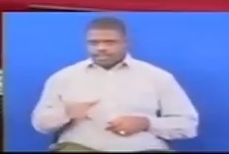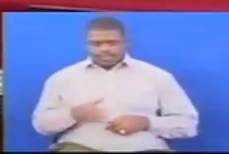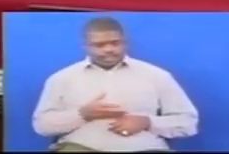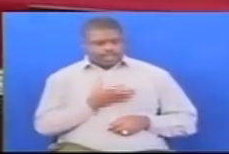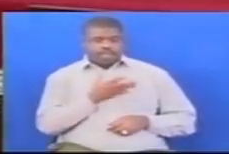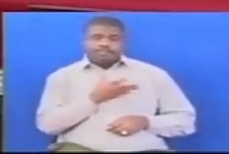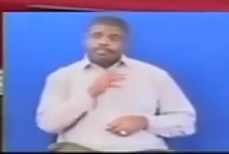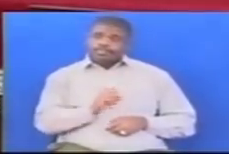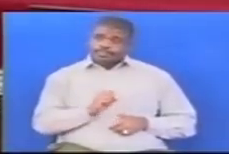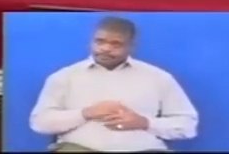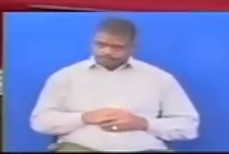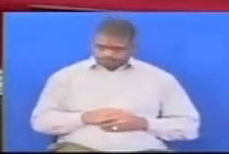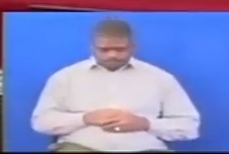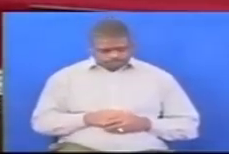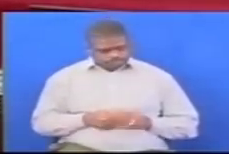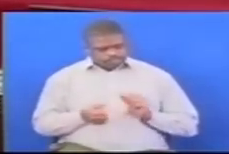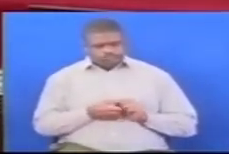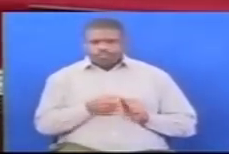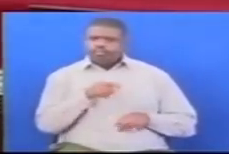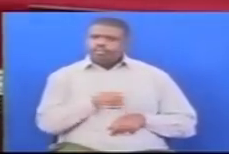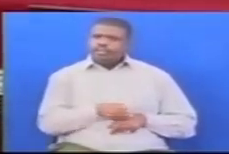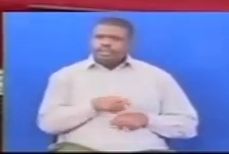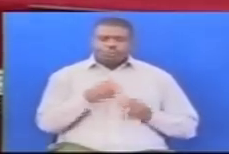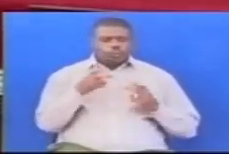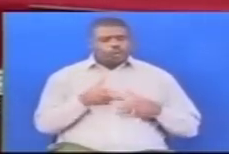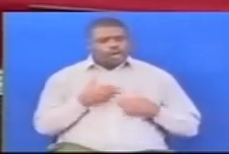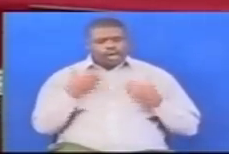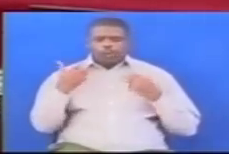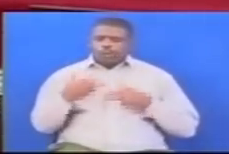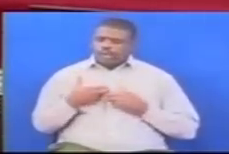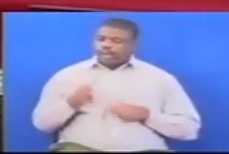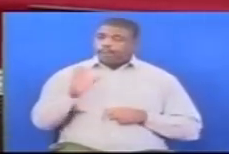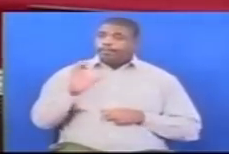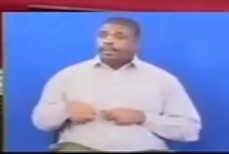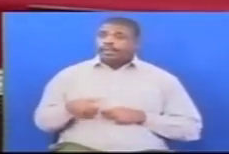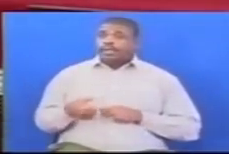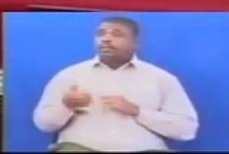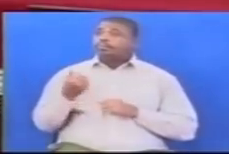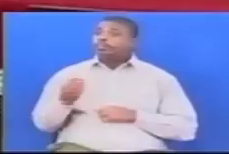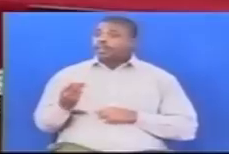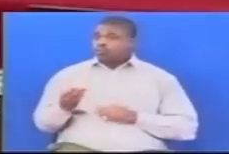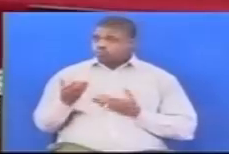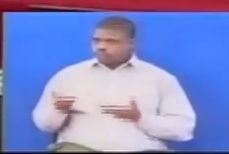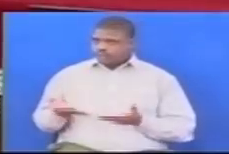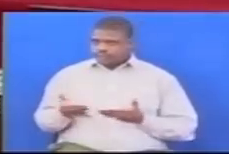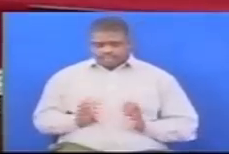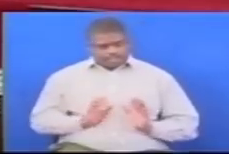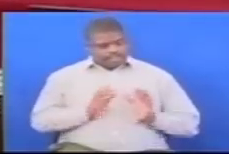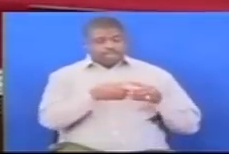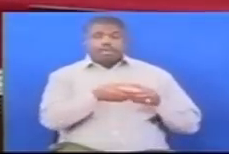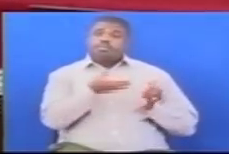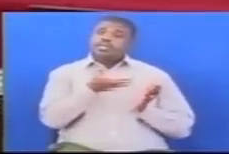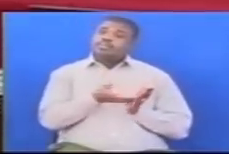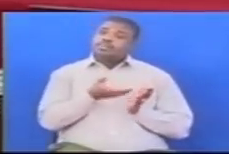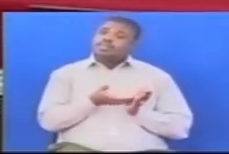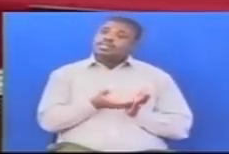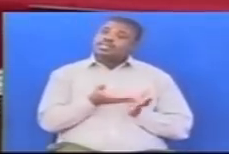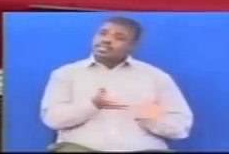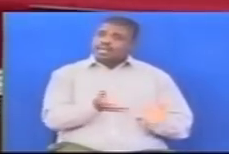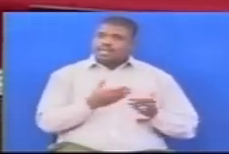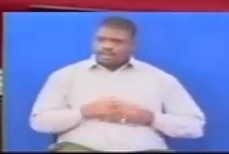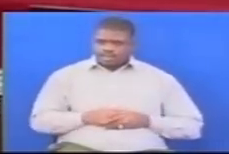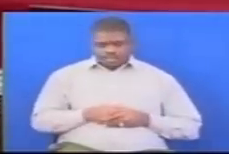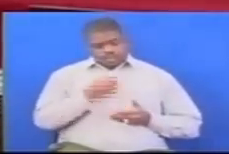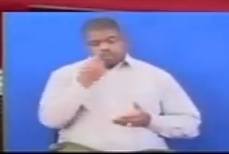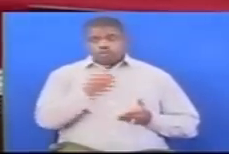50. Swala hili limekuwa limepigiwa kelele sana miaka mitatu sasa. Na kamati imependekeza hapa kwamba